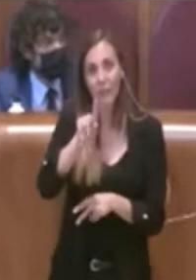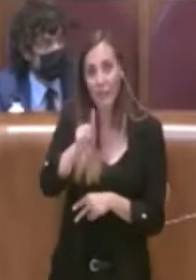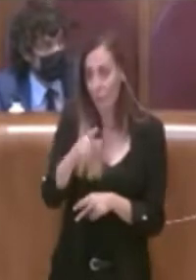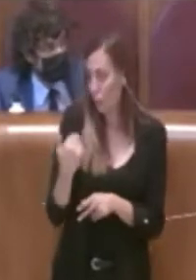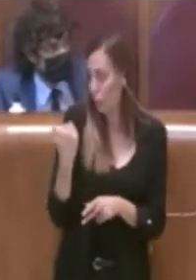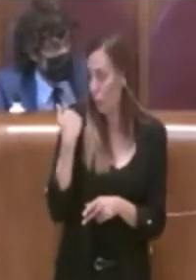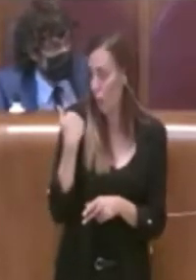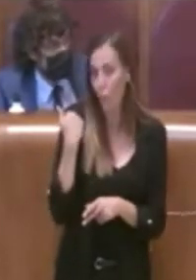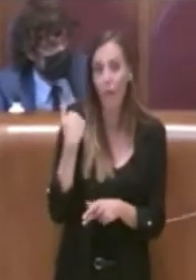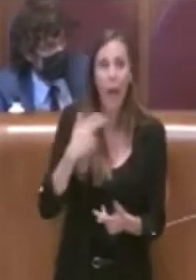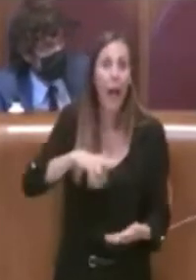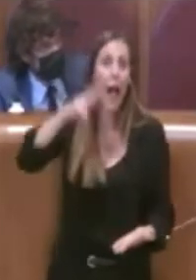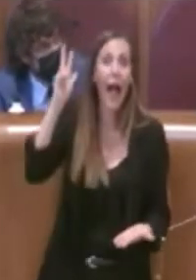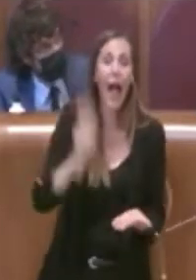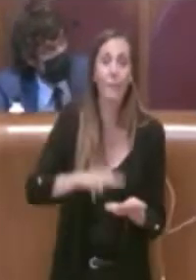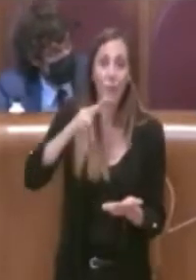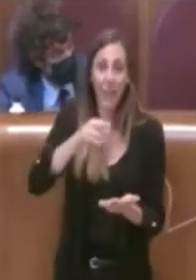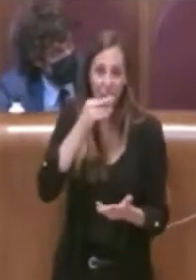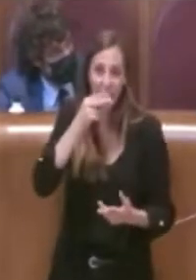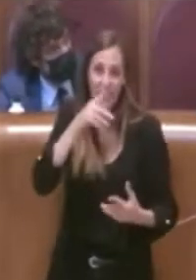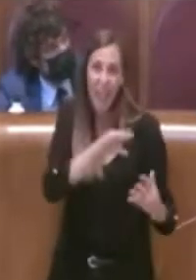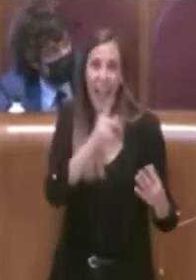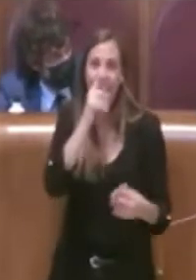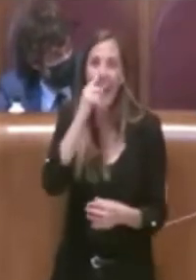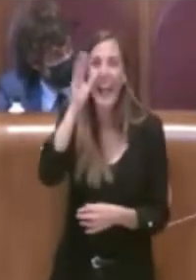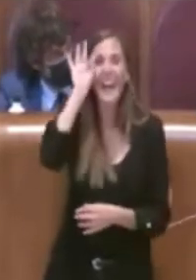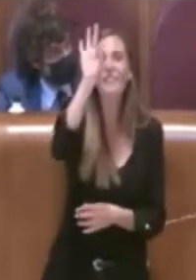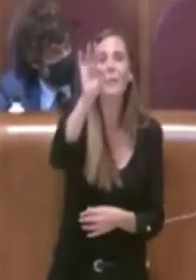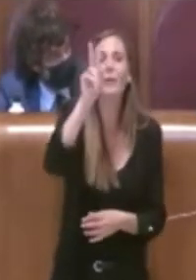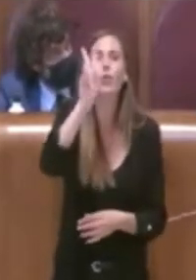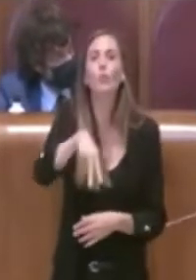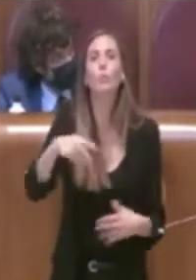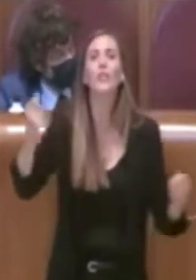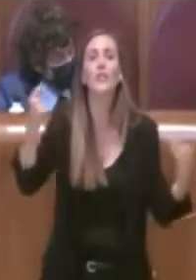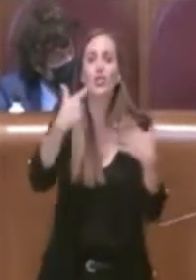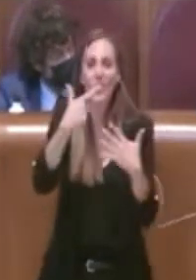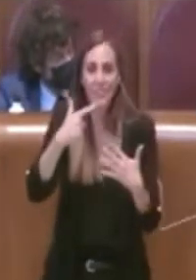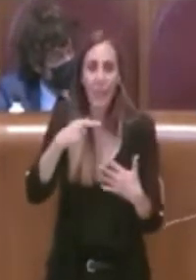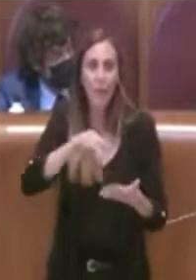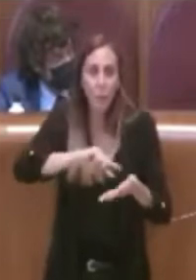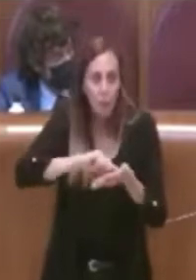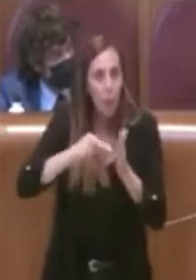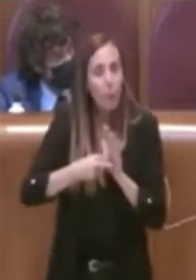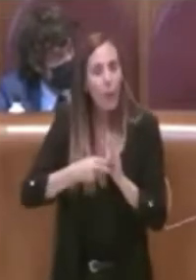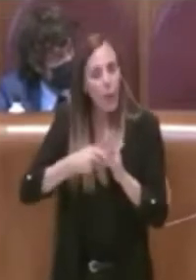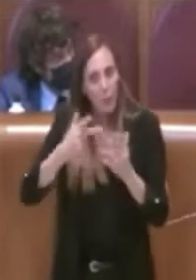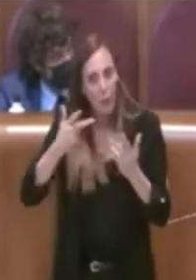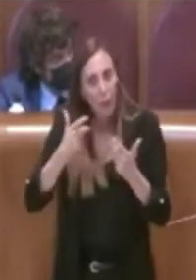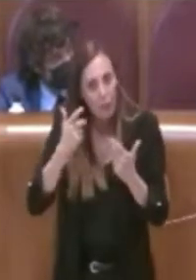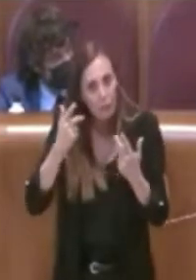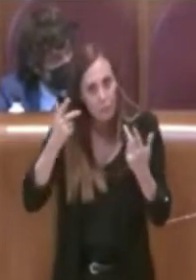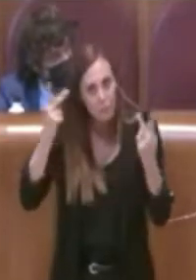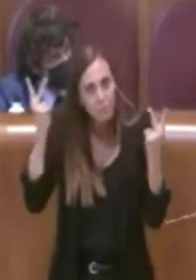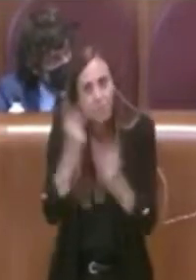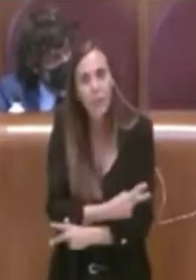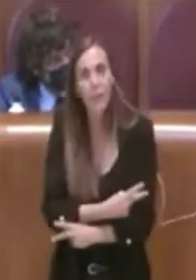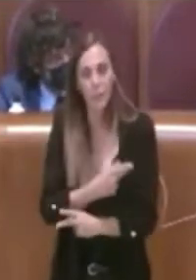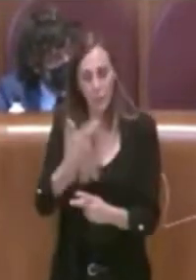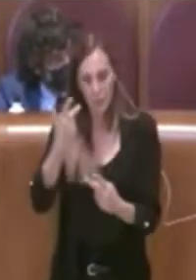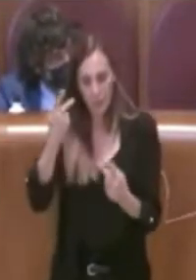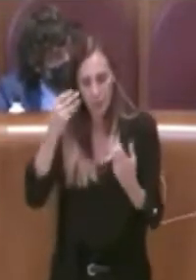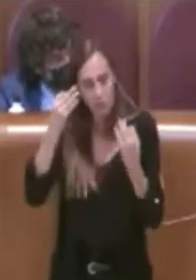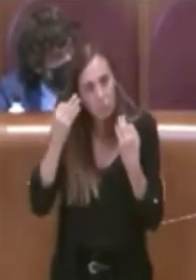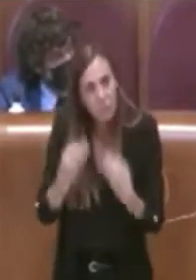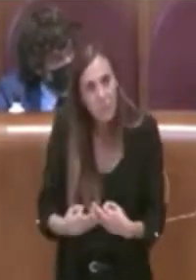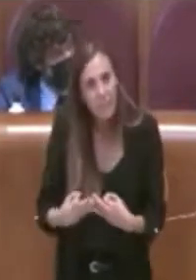stiamo parlando del bilancio e 2017 c'è stato un problema molto serio con questo bilancio per altro problema che è scaturito con un